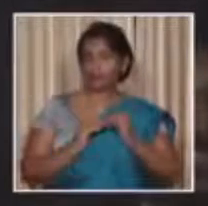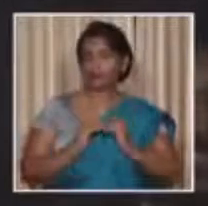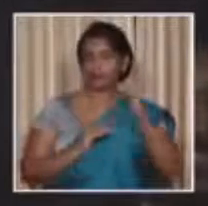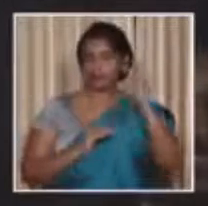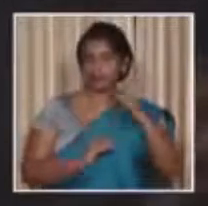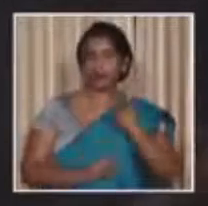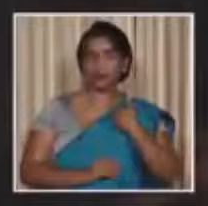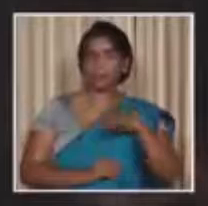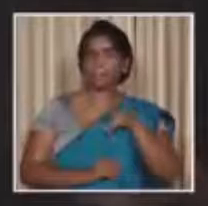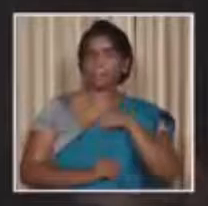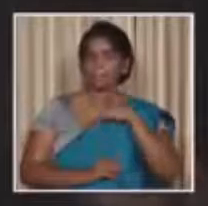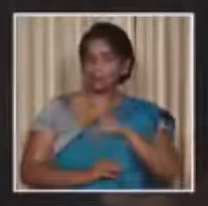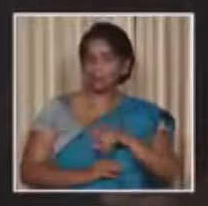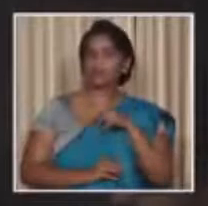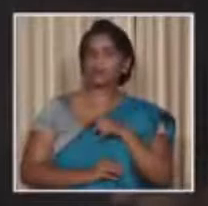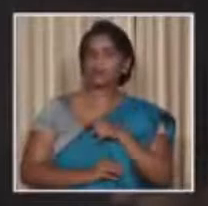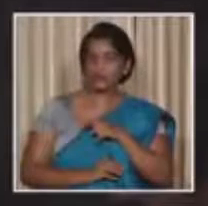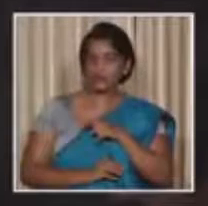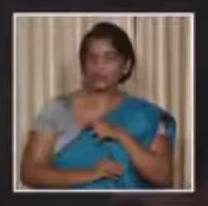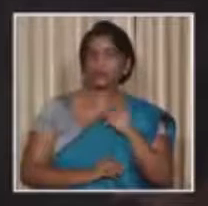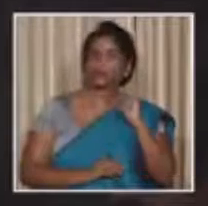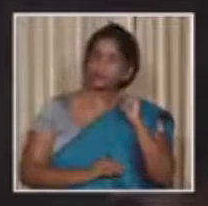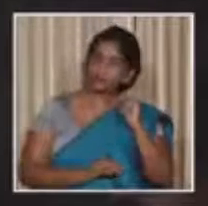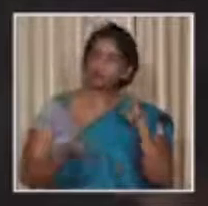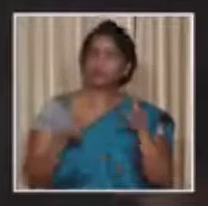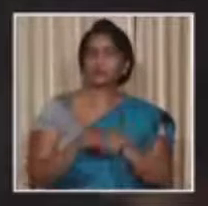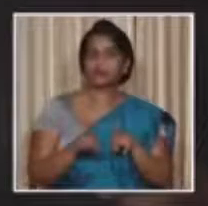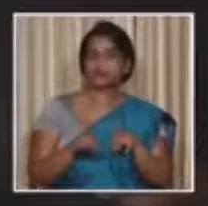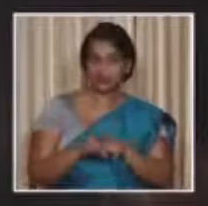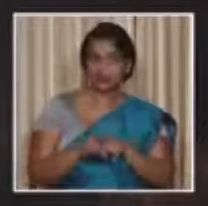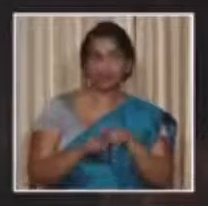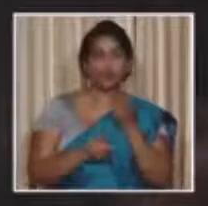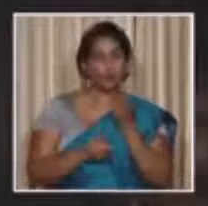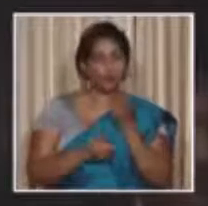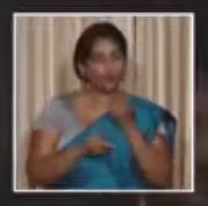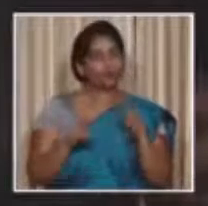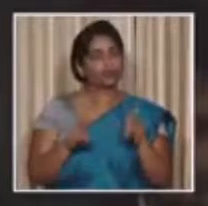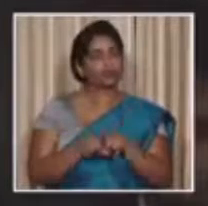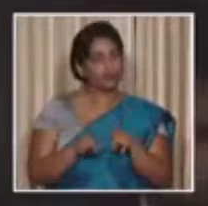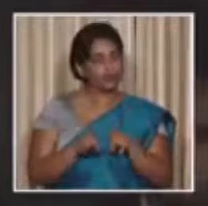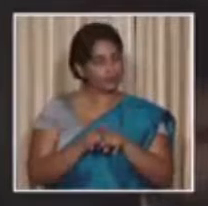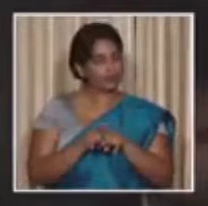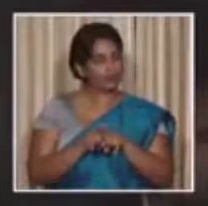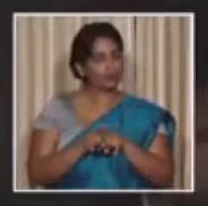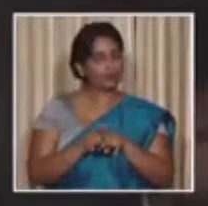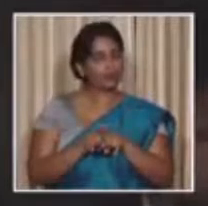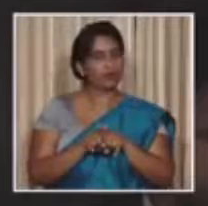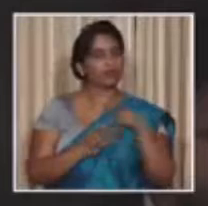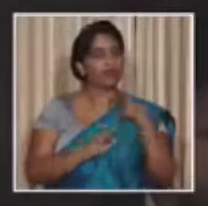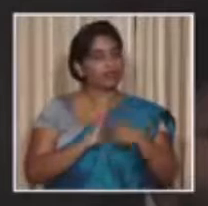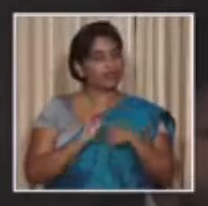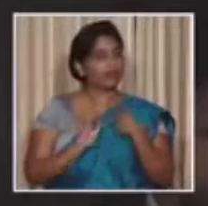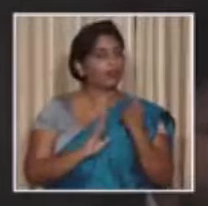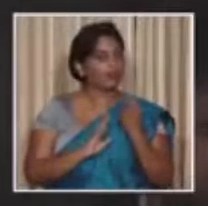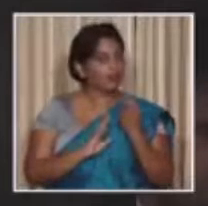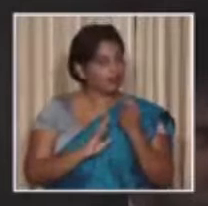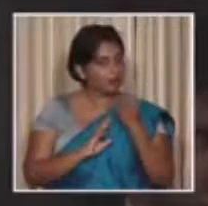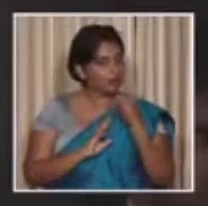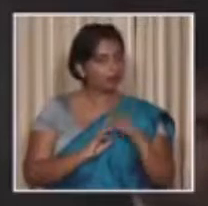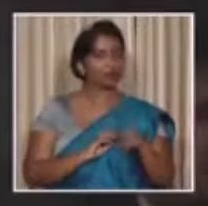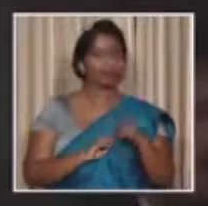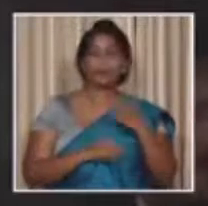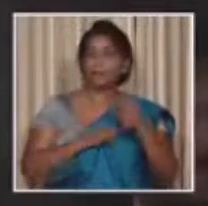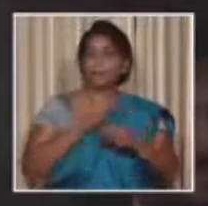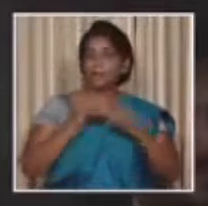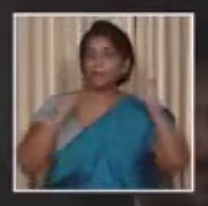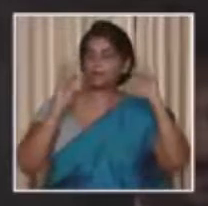පිළිගන්න අවශ්‍යයි. ඒ නිසා යම් පමණකට මූල්‍යමය වශයෙන් රටේ ආර්ථිකමය පැත්තෙන් නිෂ්පාදන අඩු